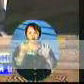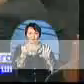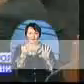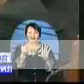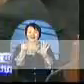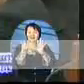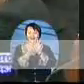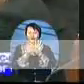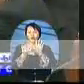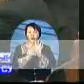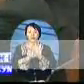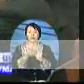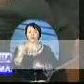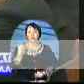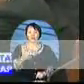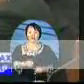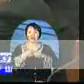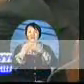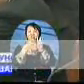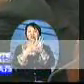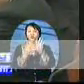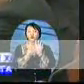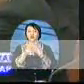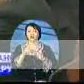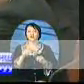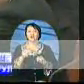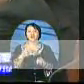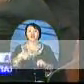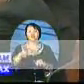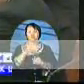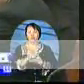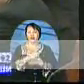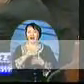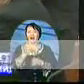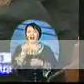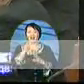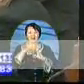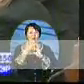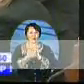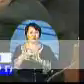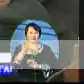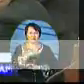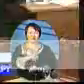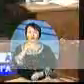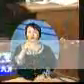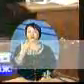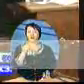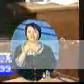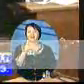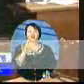96 төгрөгт хүргэе гэсэн тооцоо хийгээд байна. Харин айл өрхүүдийн хэрэглэсэн 150 кВт хүртэлх